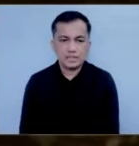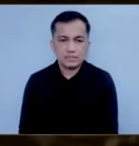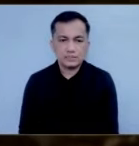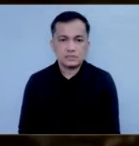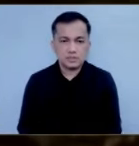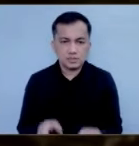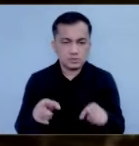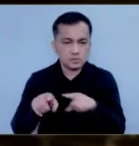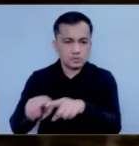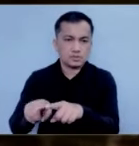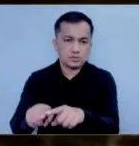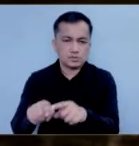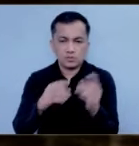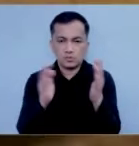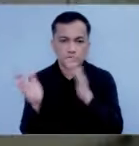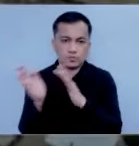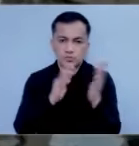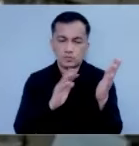ng malakas na hangin.